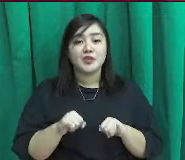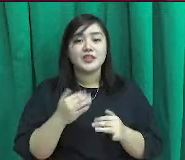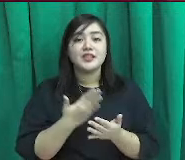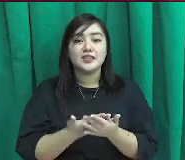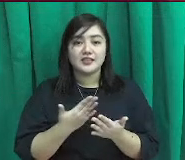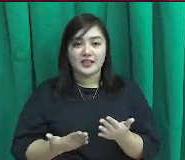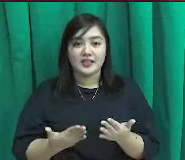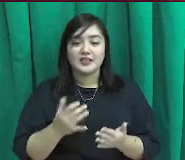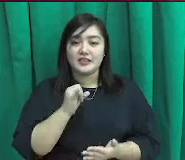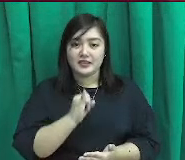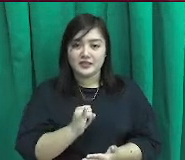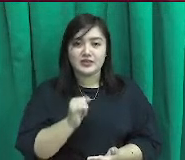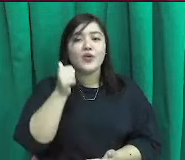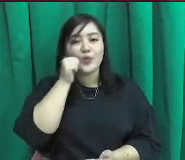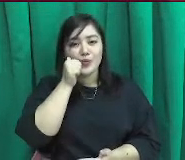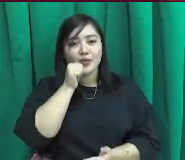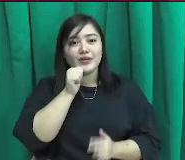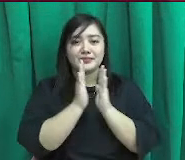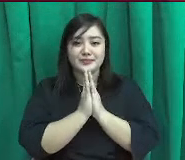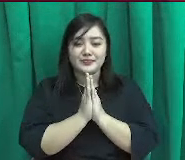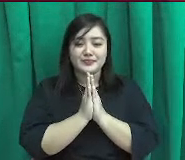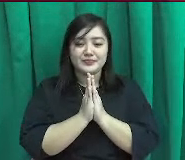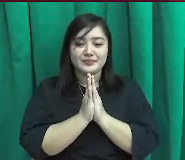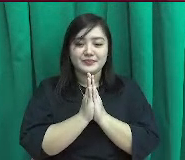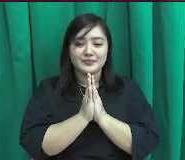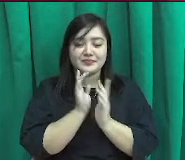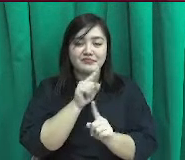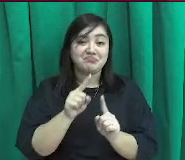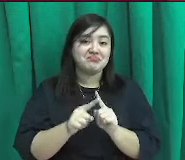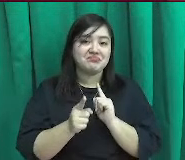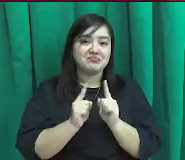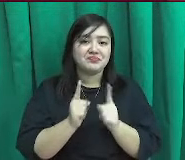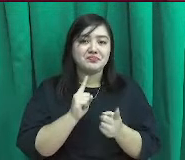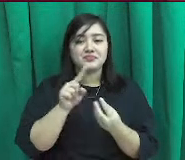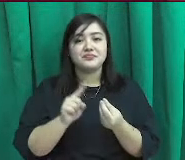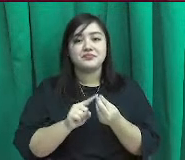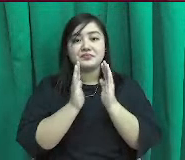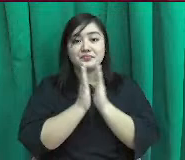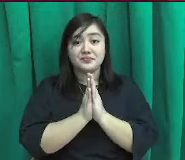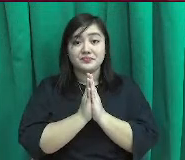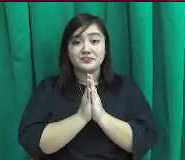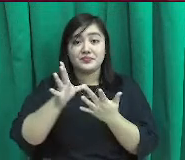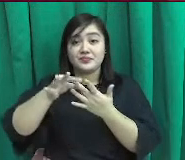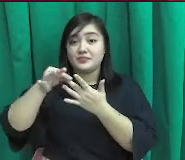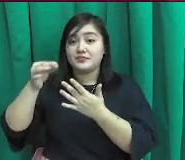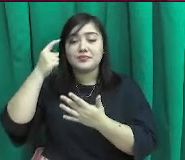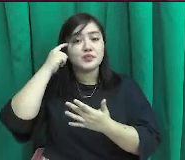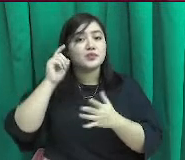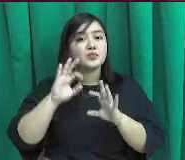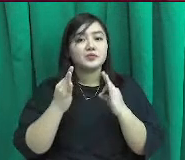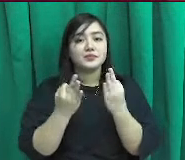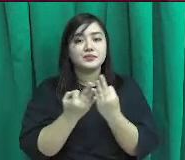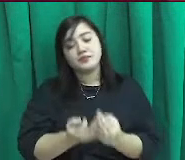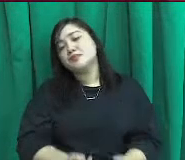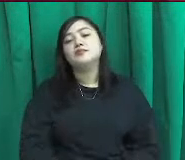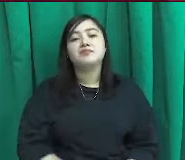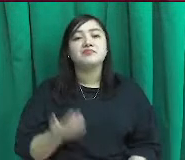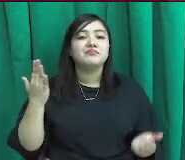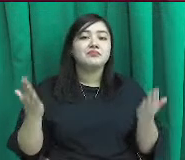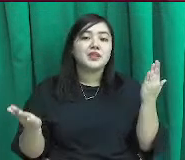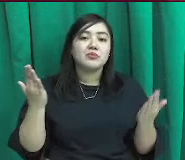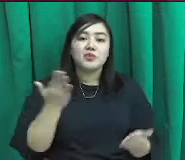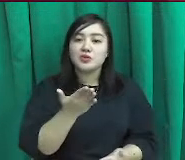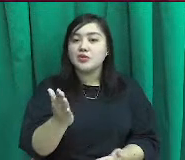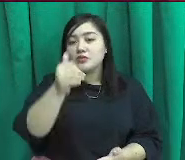Marami kasing avenues yan, mga kapatid. Eh. Pag pinag-usapan na yung prayer, lalo na pagdating sa pamilya natin. Eh. Kasi maaari kasi, mga tatay, mga